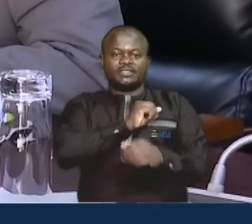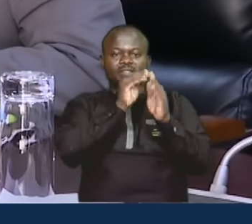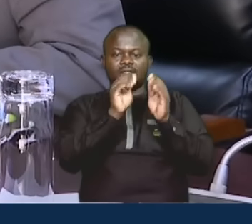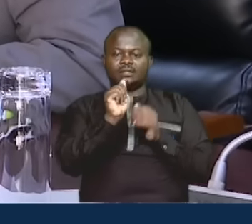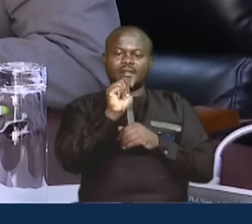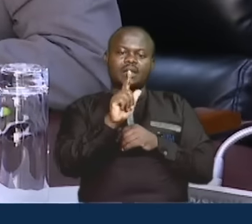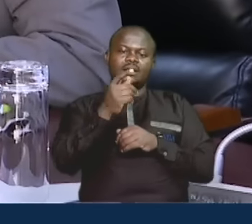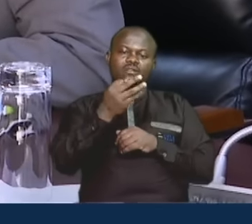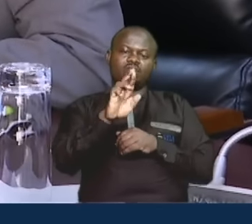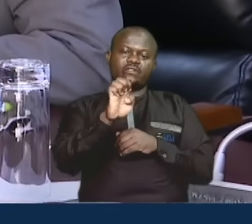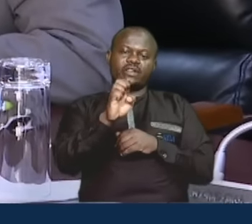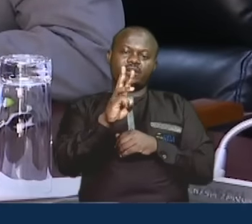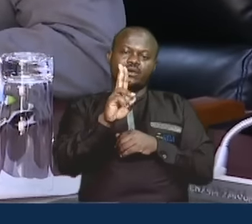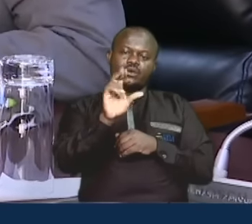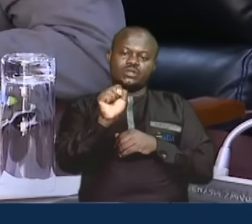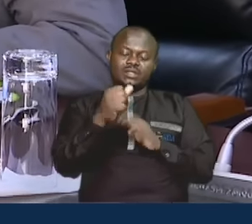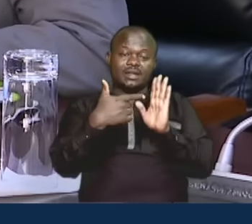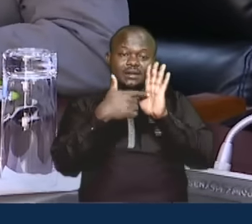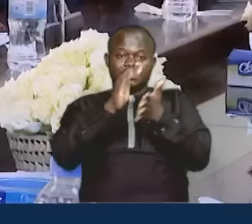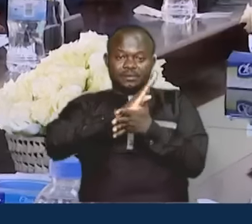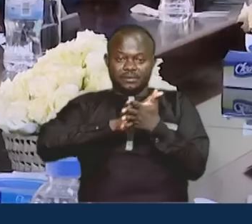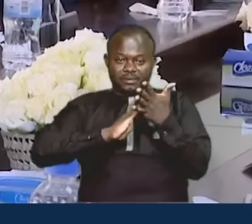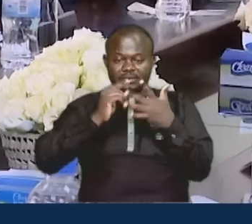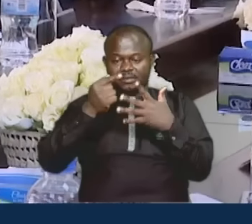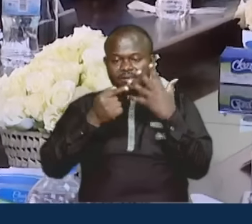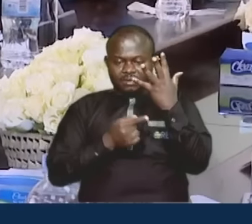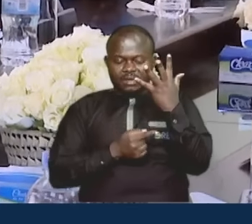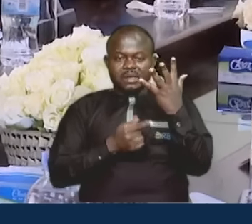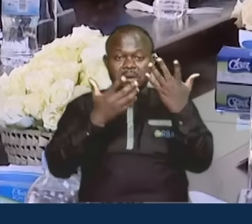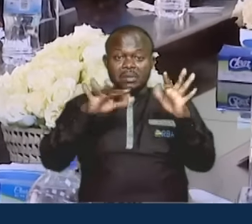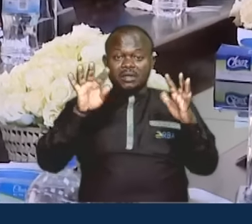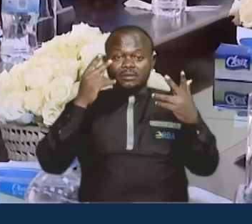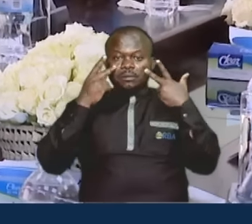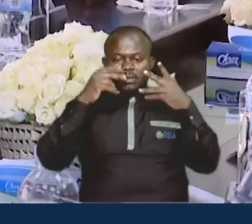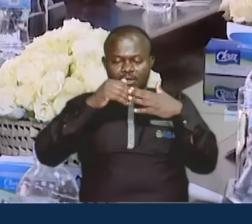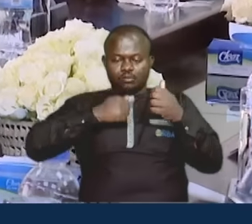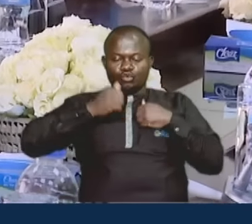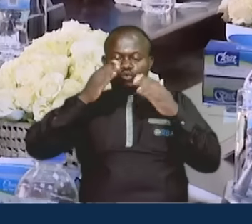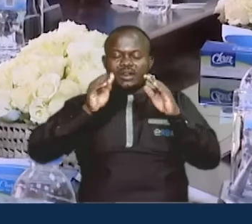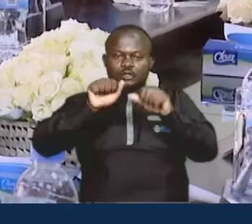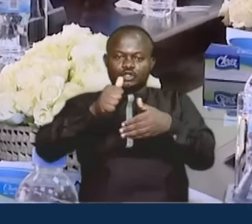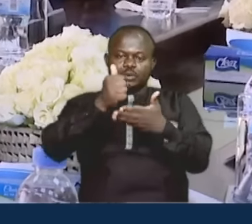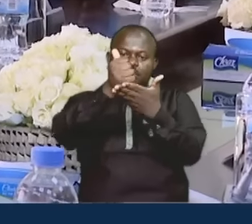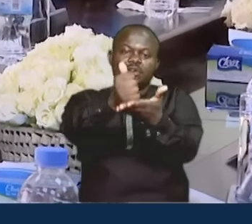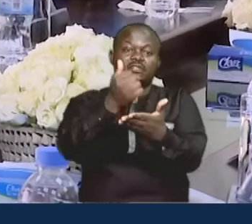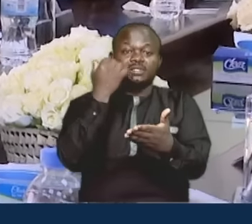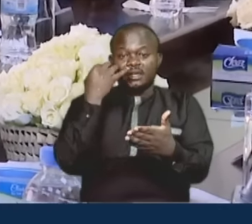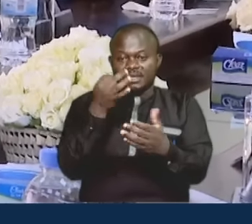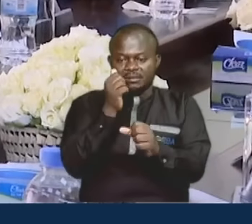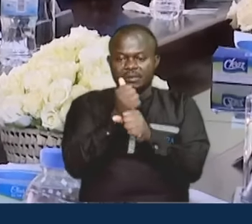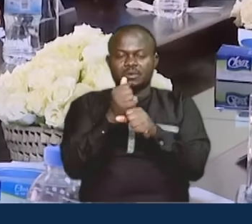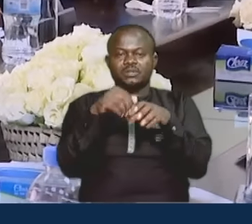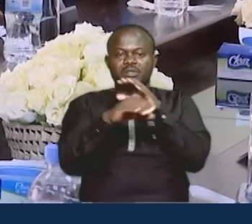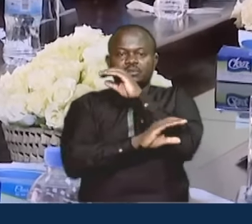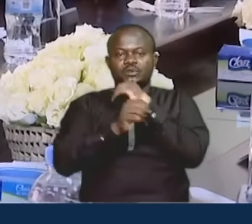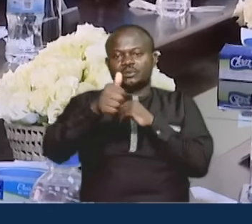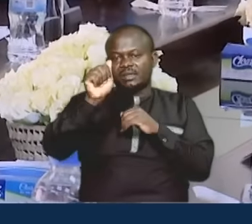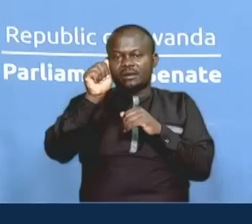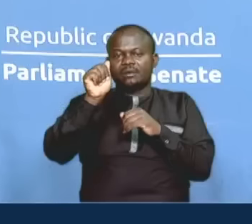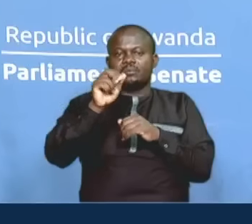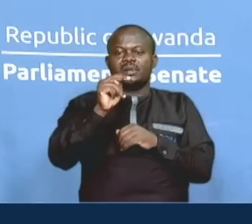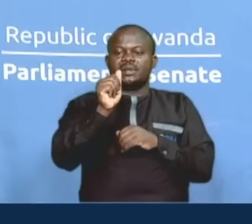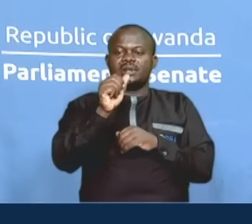Arufeus Abraham agaragaza bimwe mu byo kugeza ubu bamaze kubona mu Rwanda bishobora kubafasha baramutse babikoze mu gihugu cyabo cya